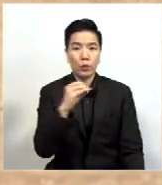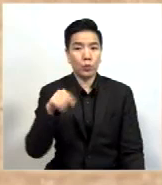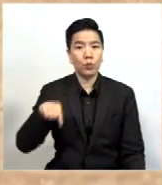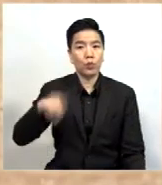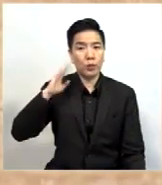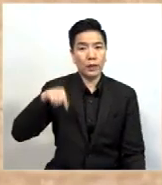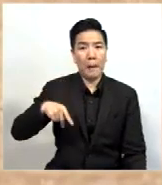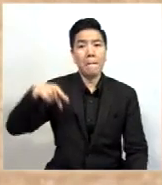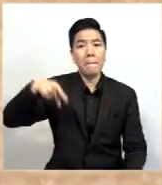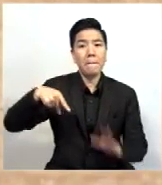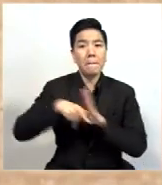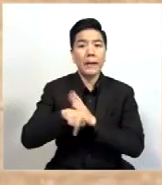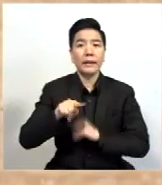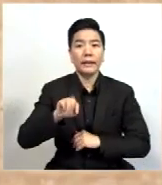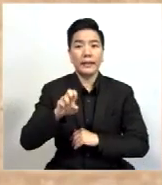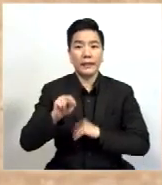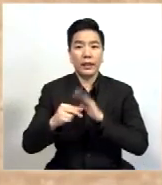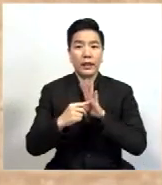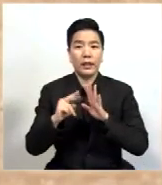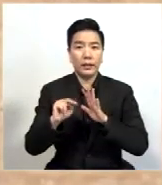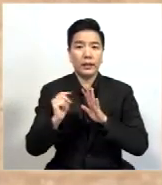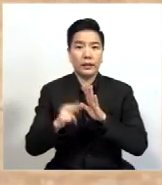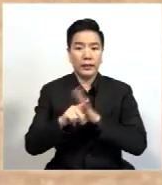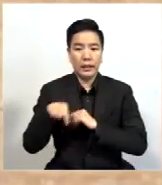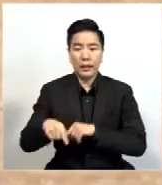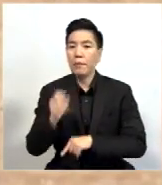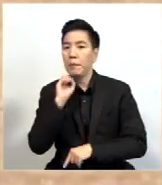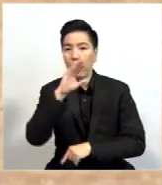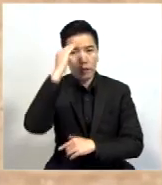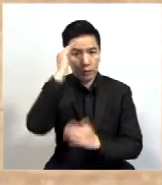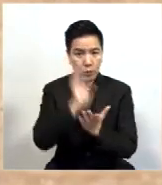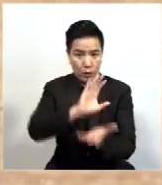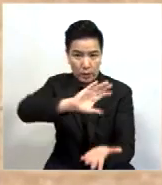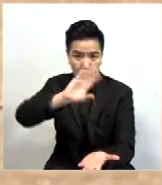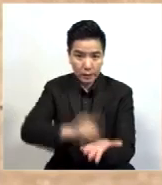แจ้งความนะครับเอาผิดกับคุณ